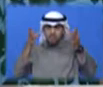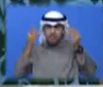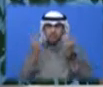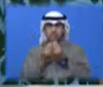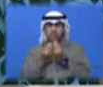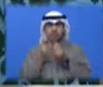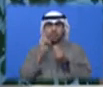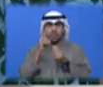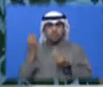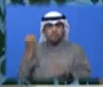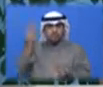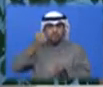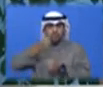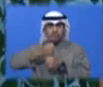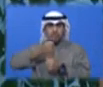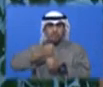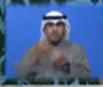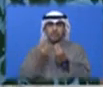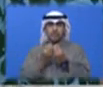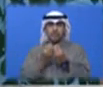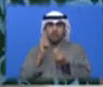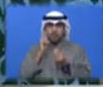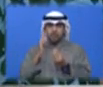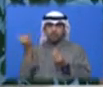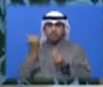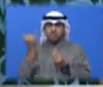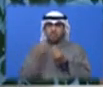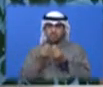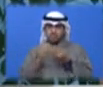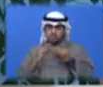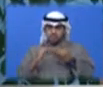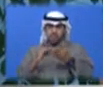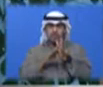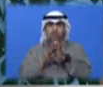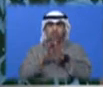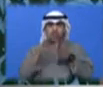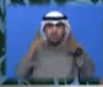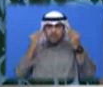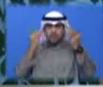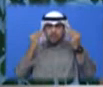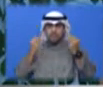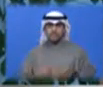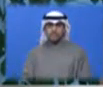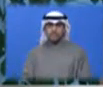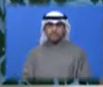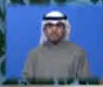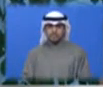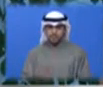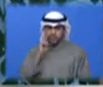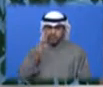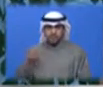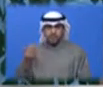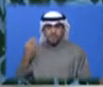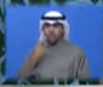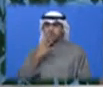للحصول على مشاريع، هذه المشاريع تنصب في عملية تطوير التعليم. وخلال الأربع